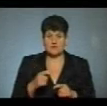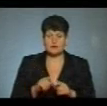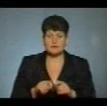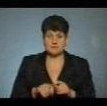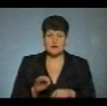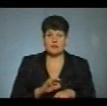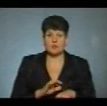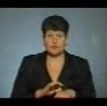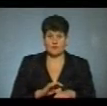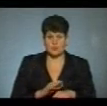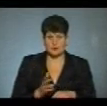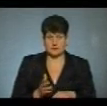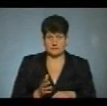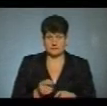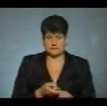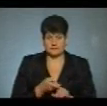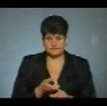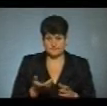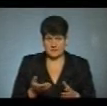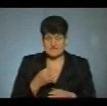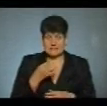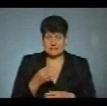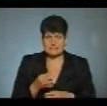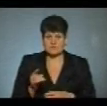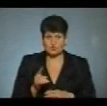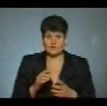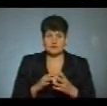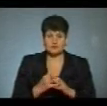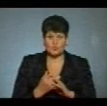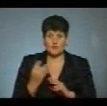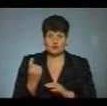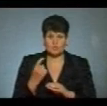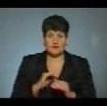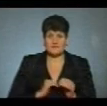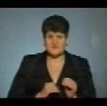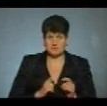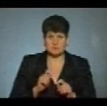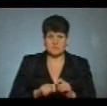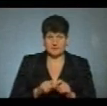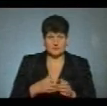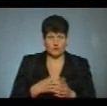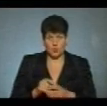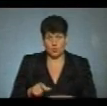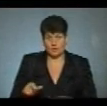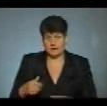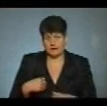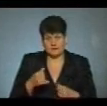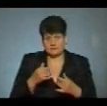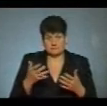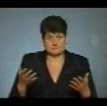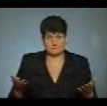тестує хворих на COVID. Тому, щоб сказати, що аграрна фірма тестує своїх людей, я не маю